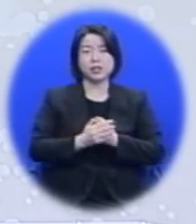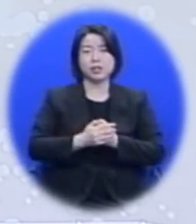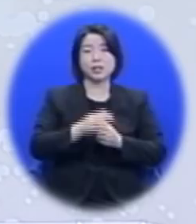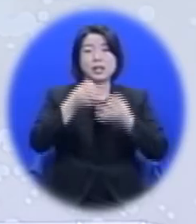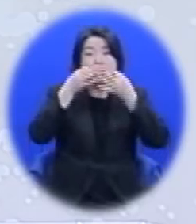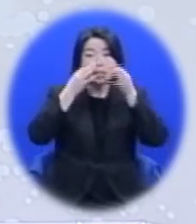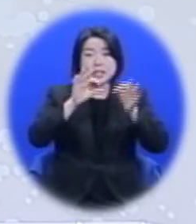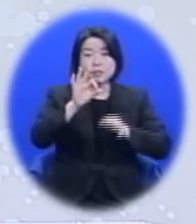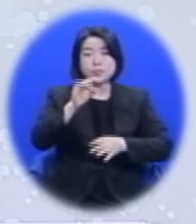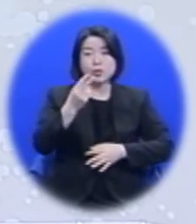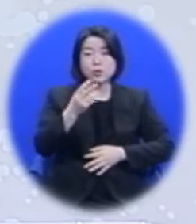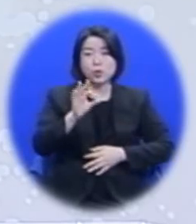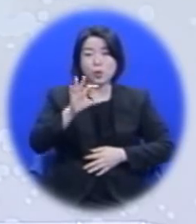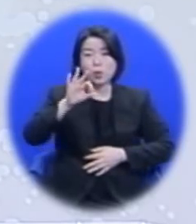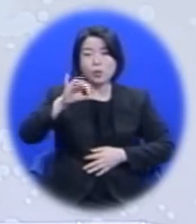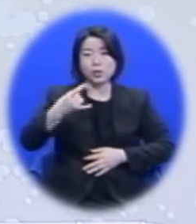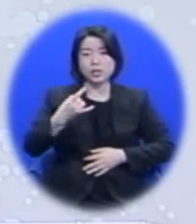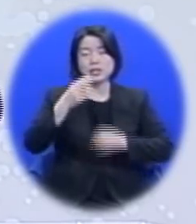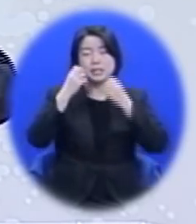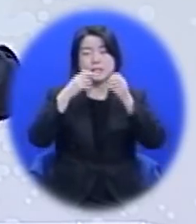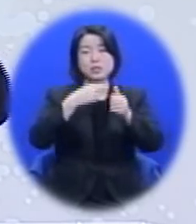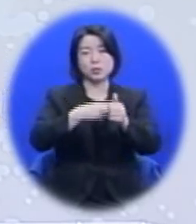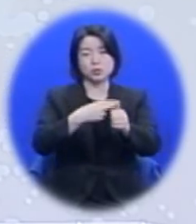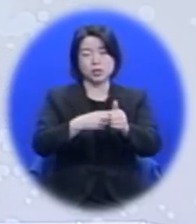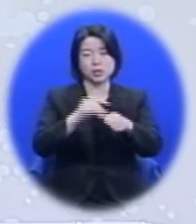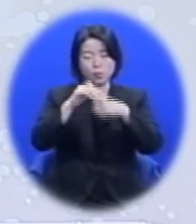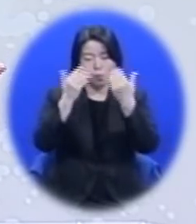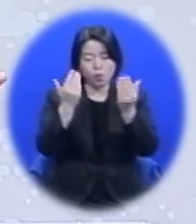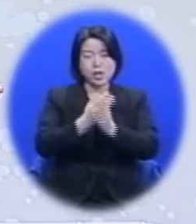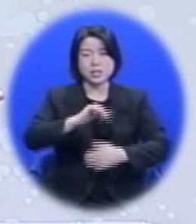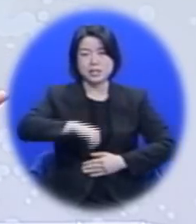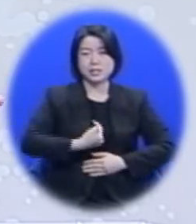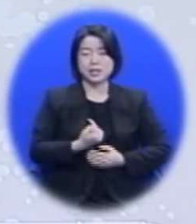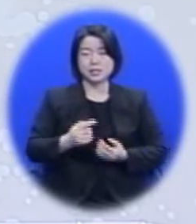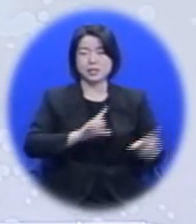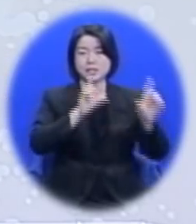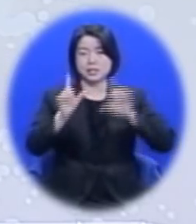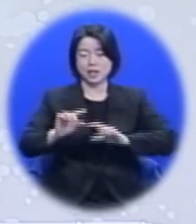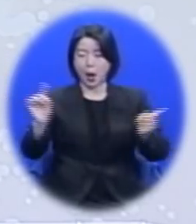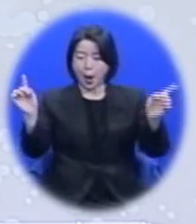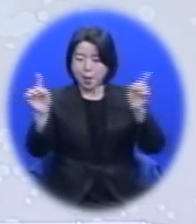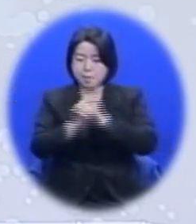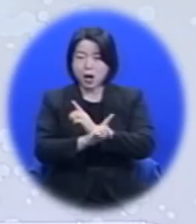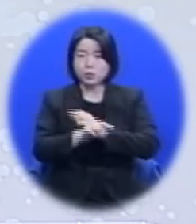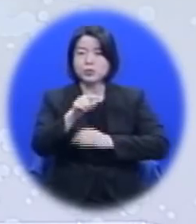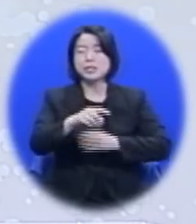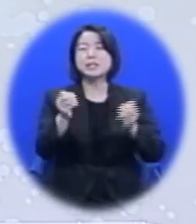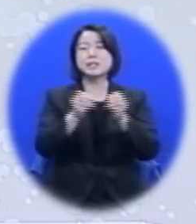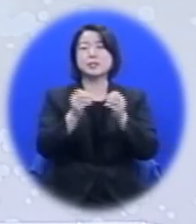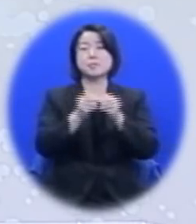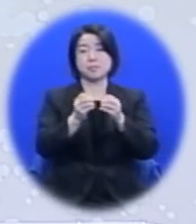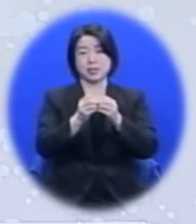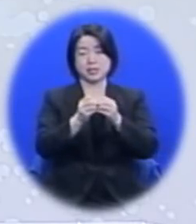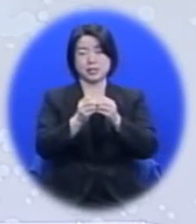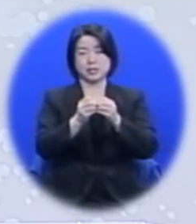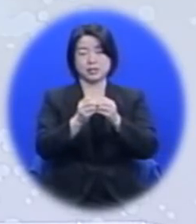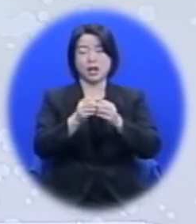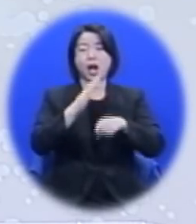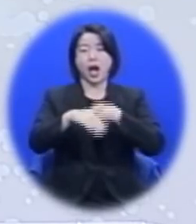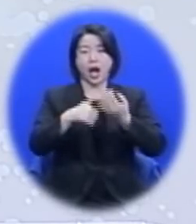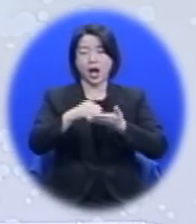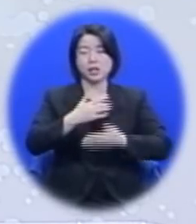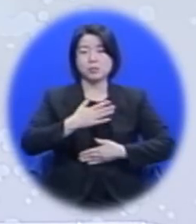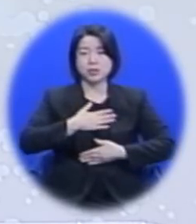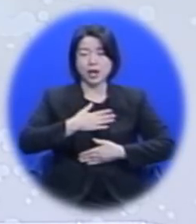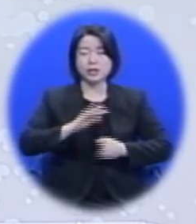김용희 선교사님이 완전히 자신의 삶을 뒤바꿀 수밖에 없었던 이 메시지, 하나님이 나를